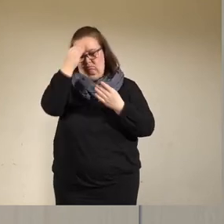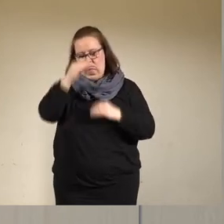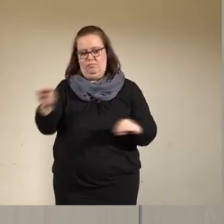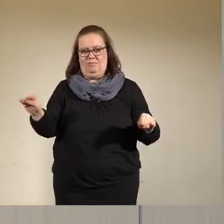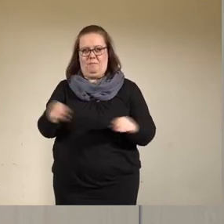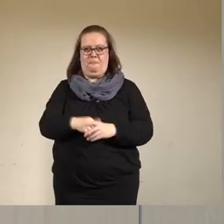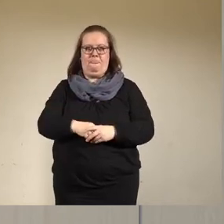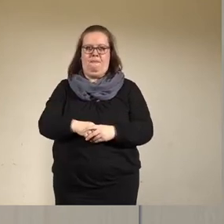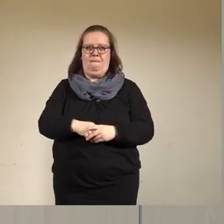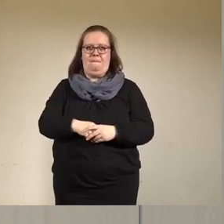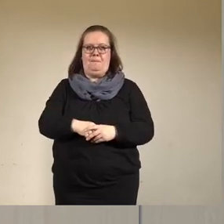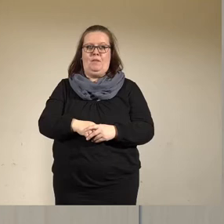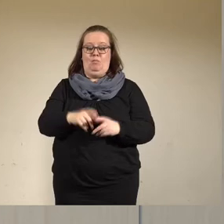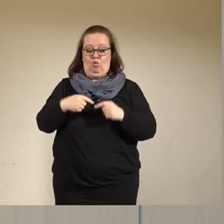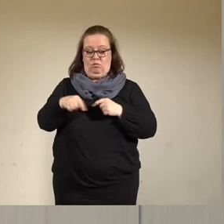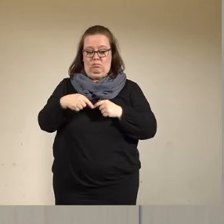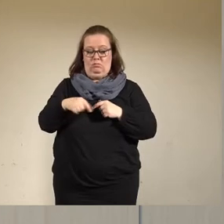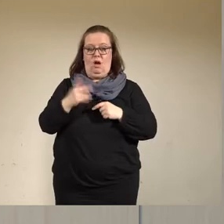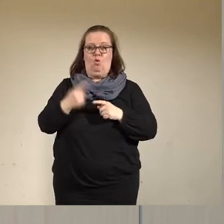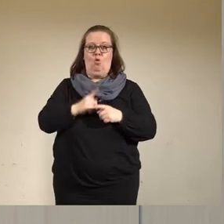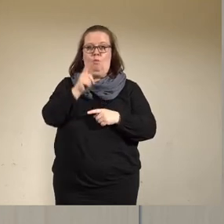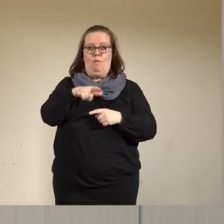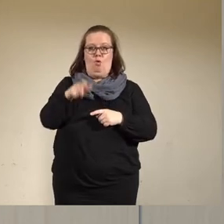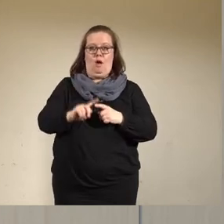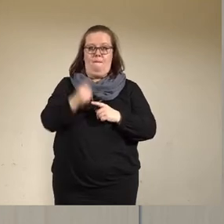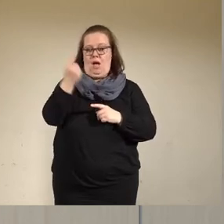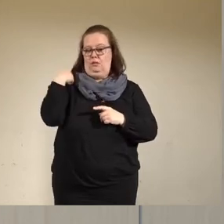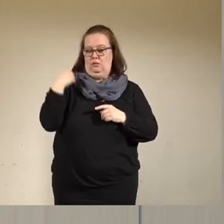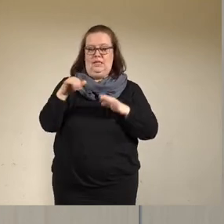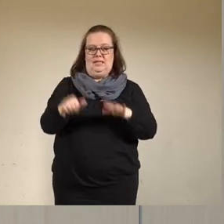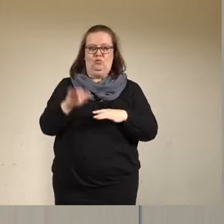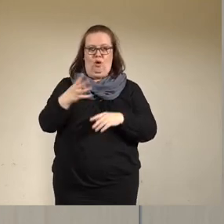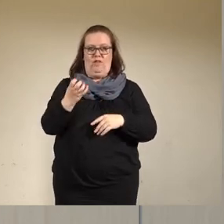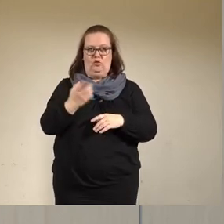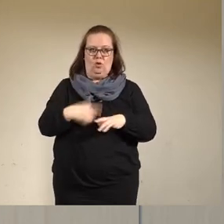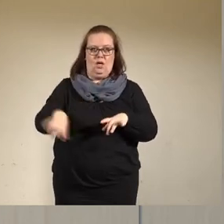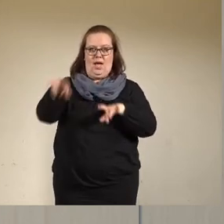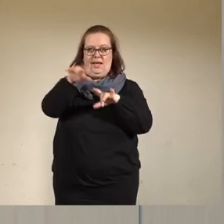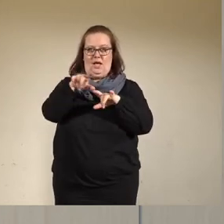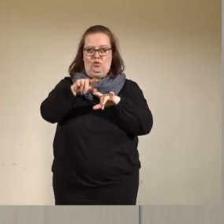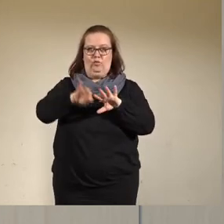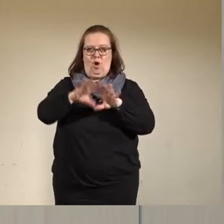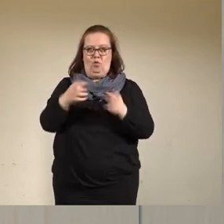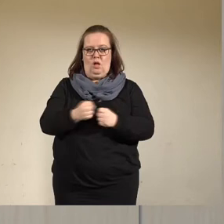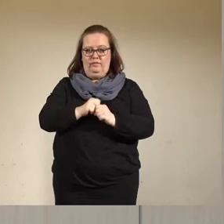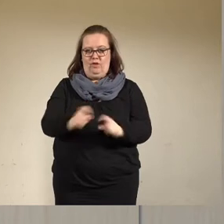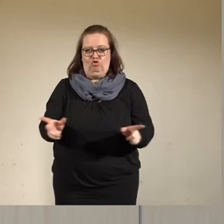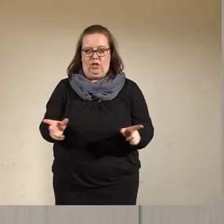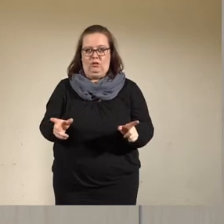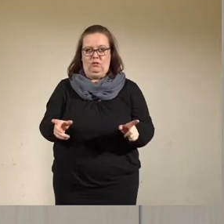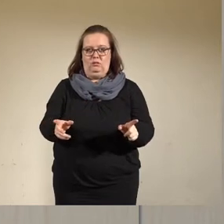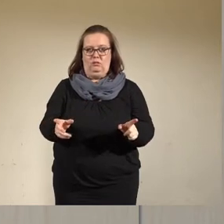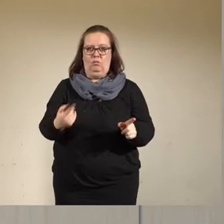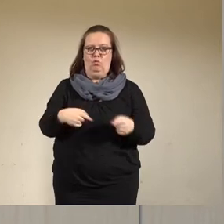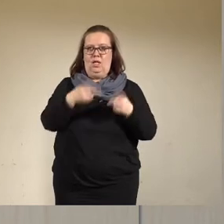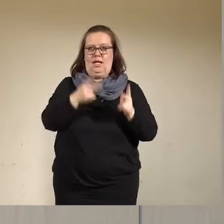gegeben. Kurz vor Torschluss hat jetzt auch der Oberbürgermeister gestern um 16.40 Uhr eine Ergänzung zur Haushaltssatzung verschickt, die nicht sofort